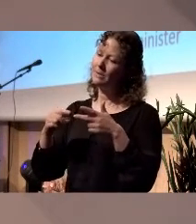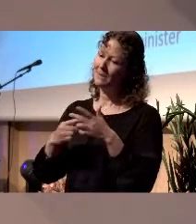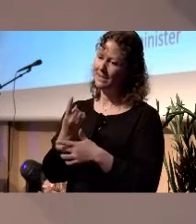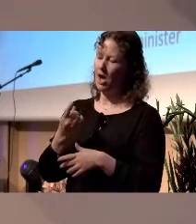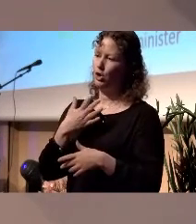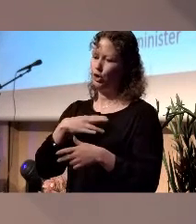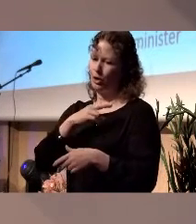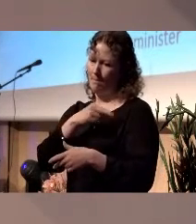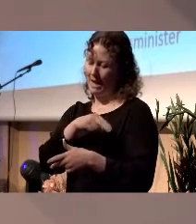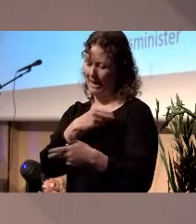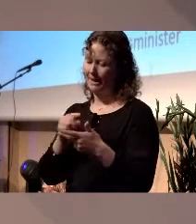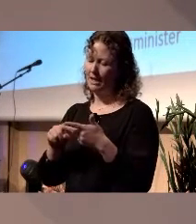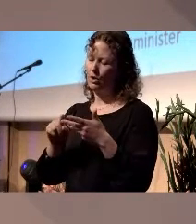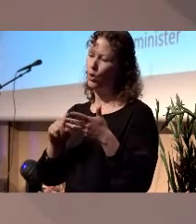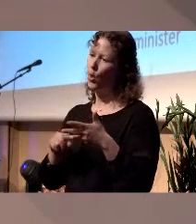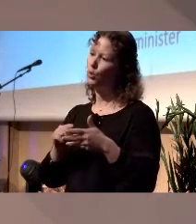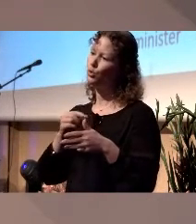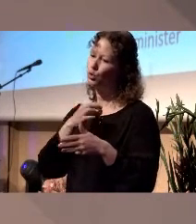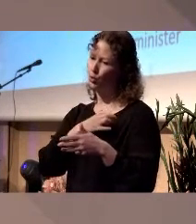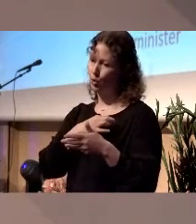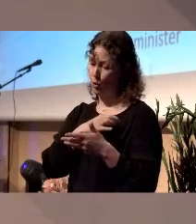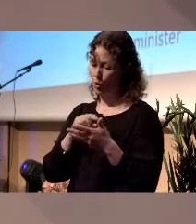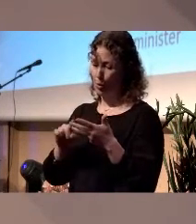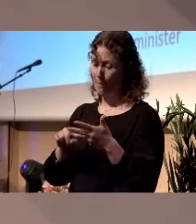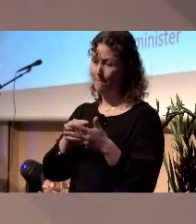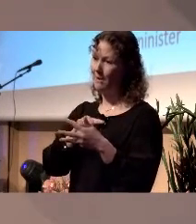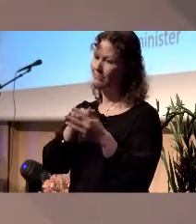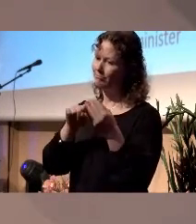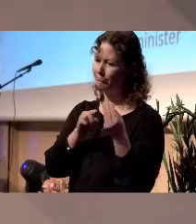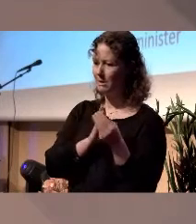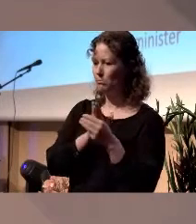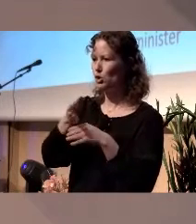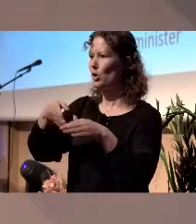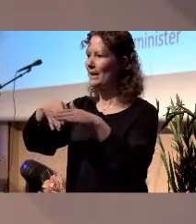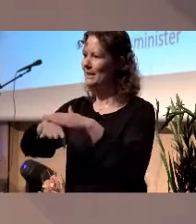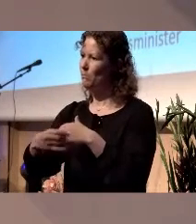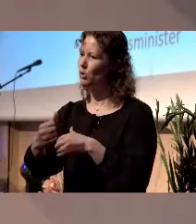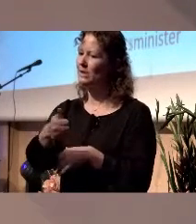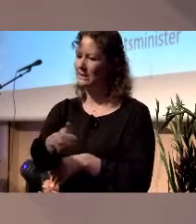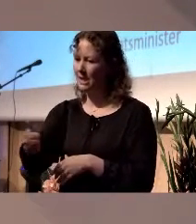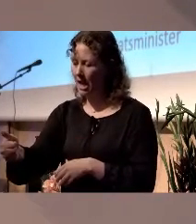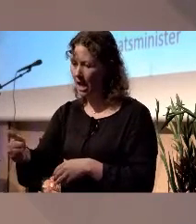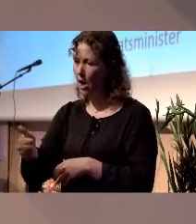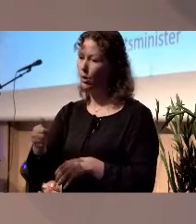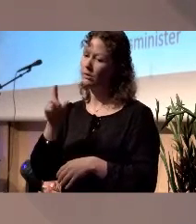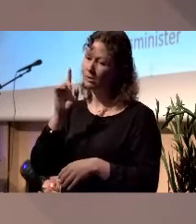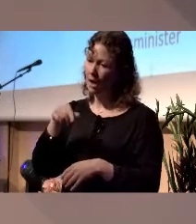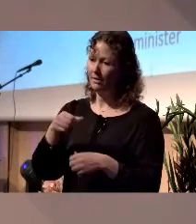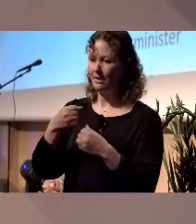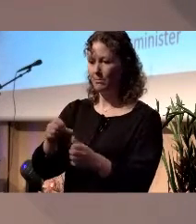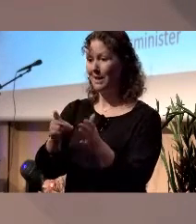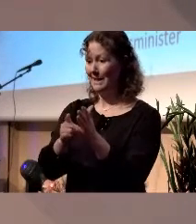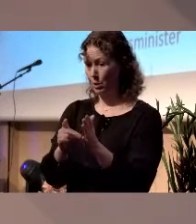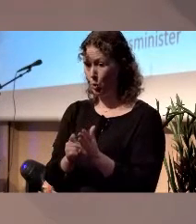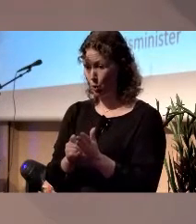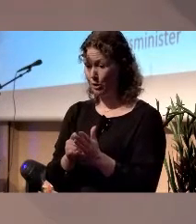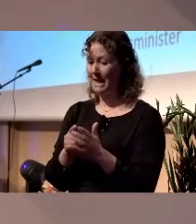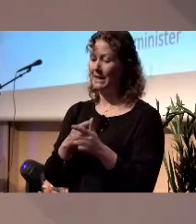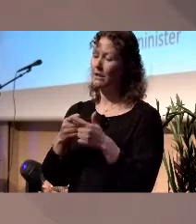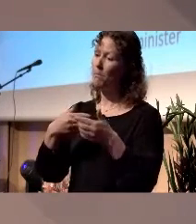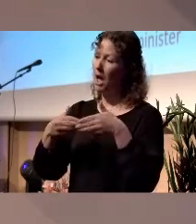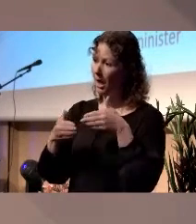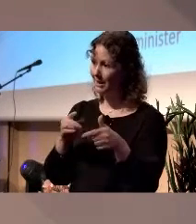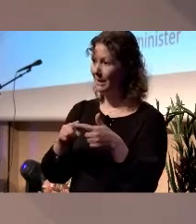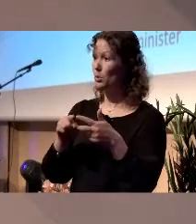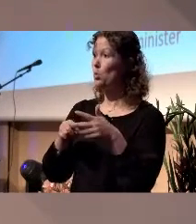spesialsosionom. Akutteamet møter pasienter hjemme hos dem selv, kan drive både med diagnostisering, behandling og